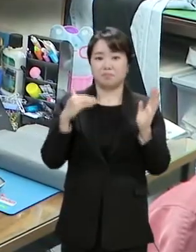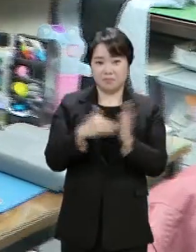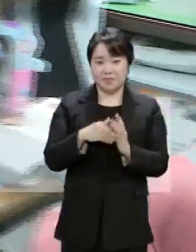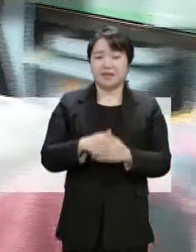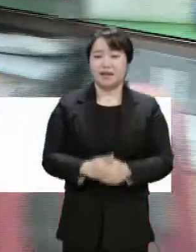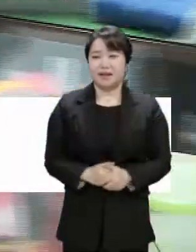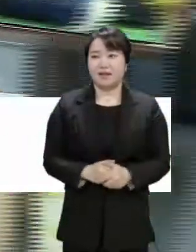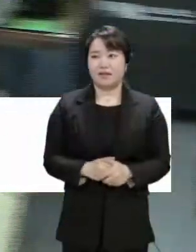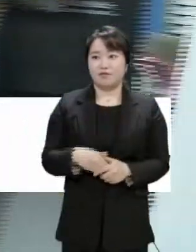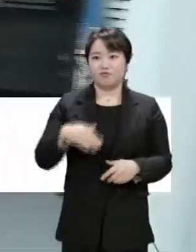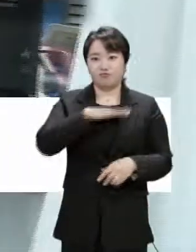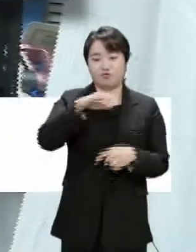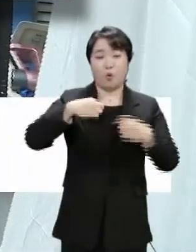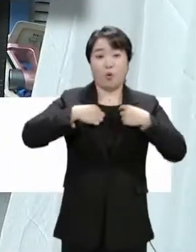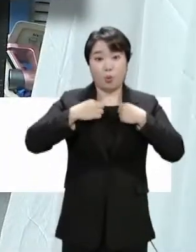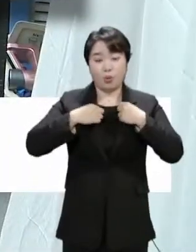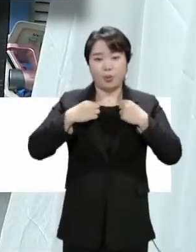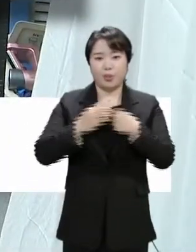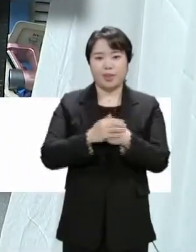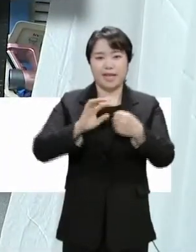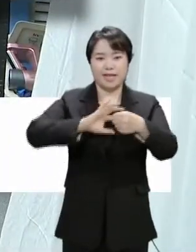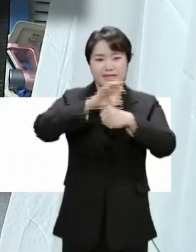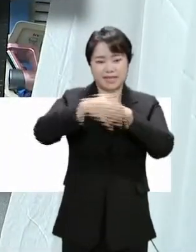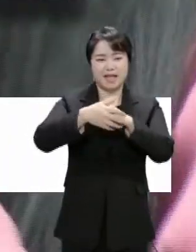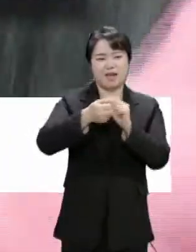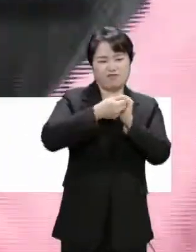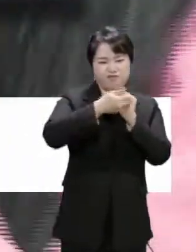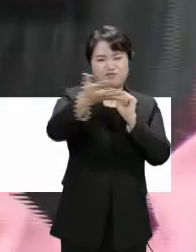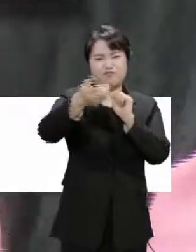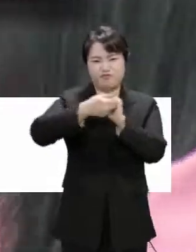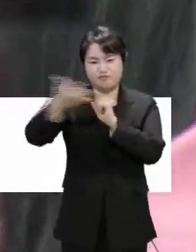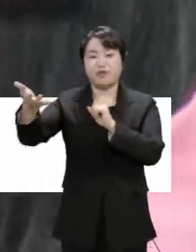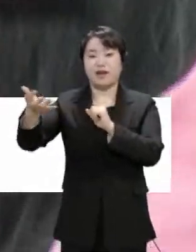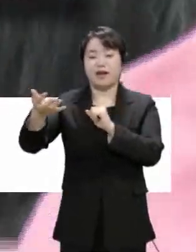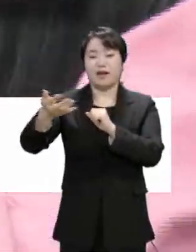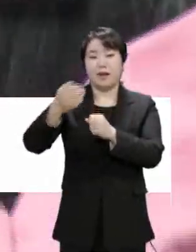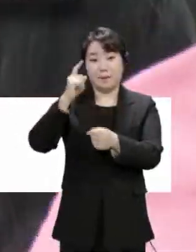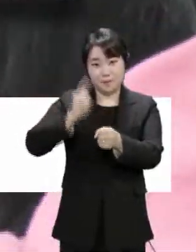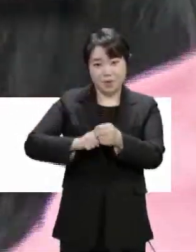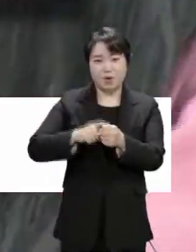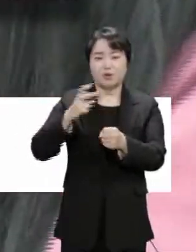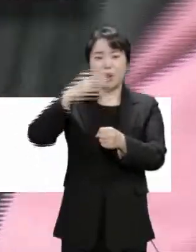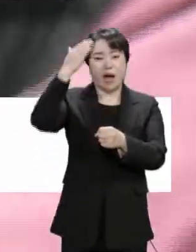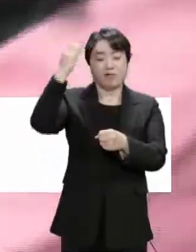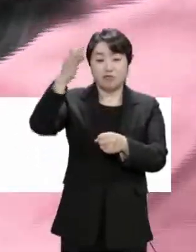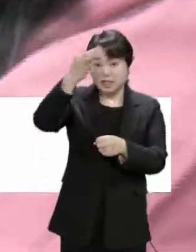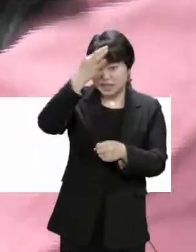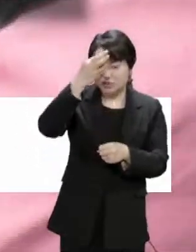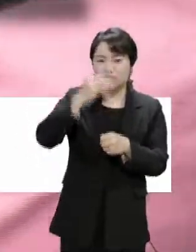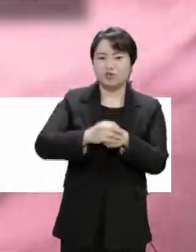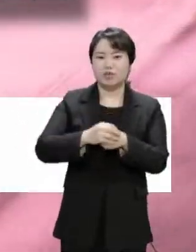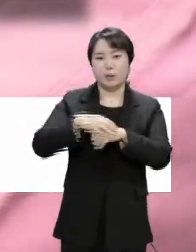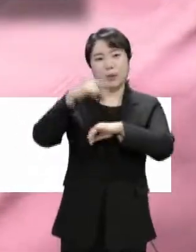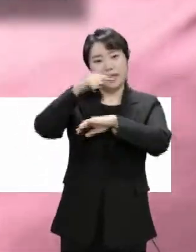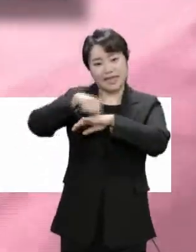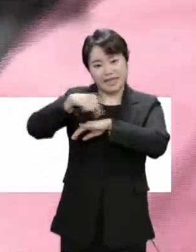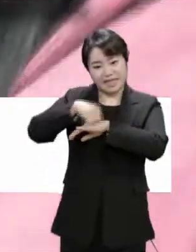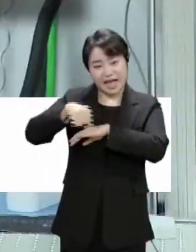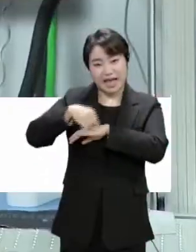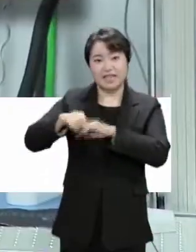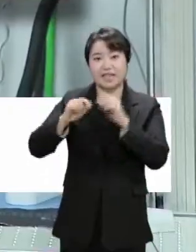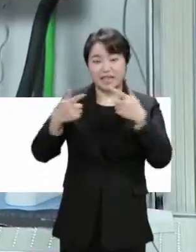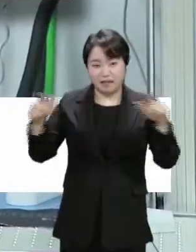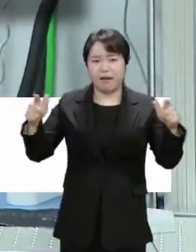이제 저희의 옷들이 좀 전 세계적으로 퍼져 나가면서 저희의 디자인이라든가 한국의 기술력, 그런 한국 의류